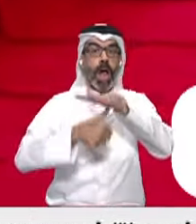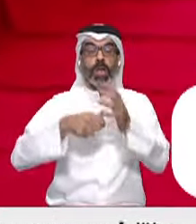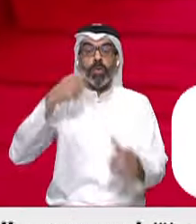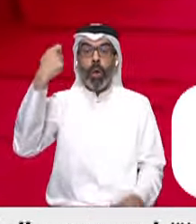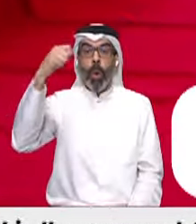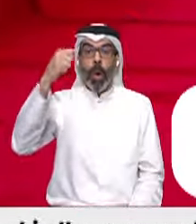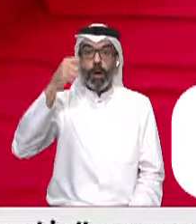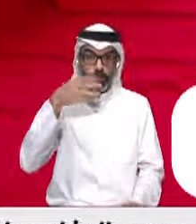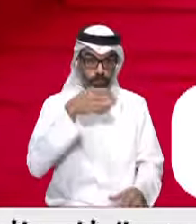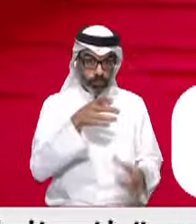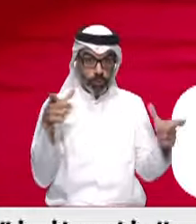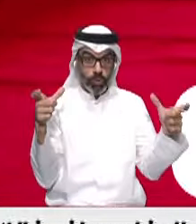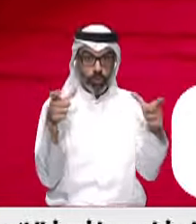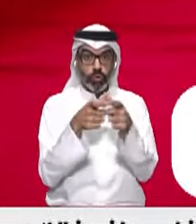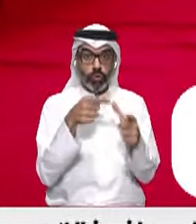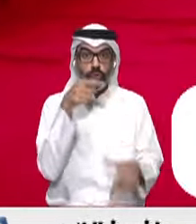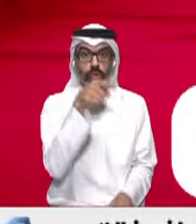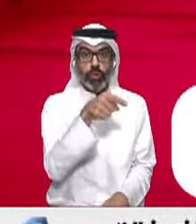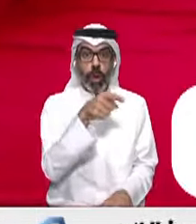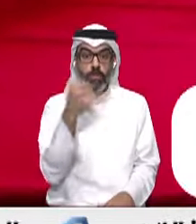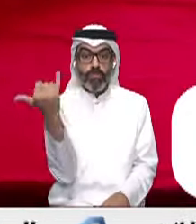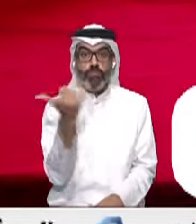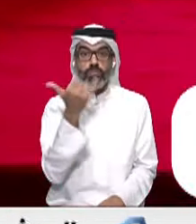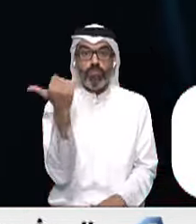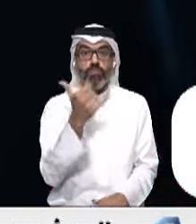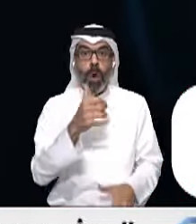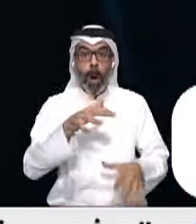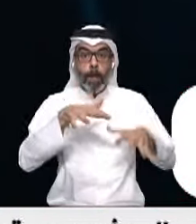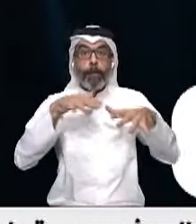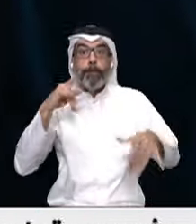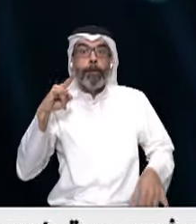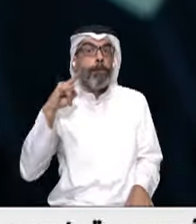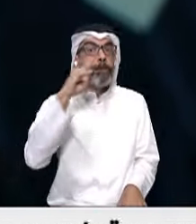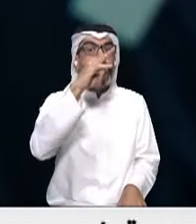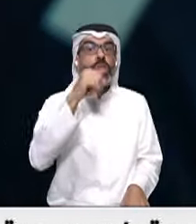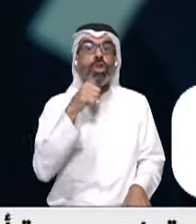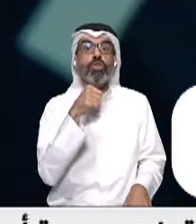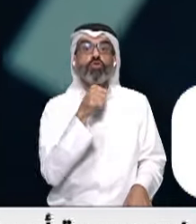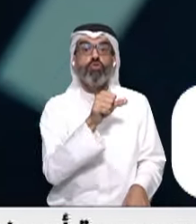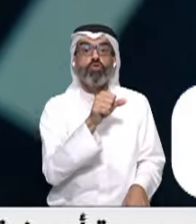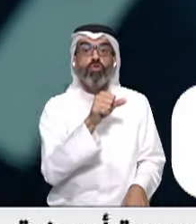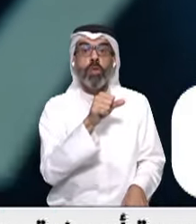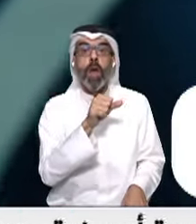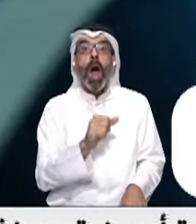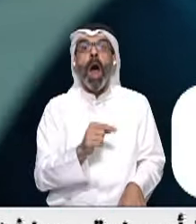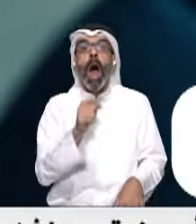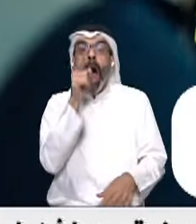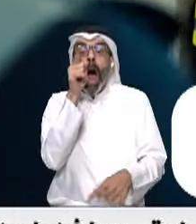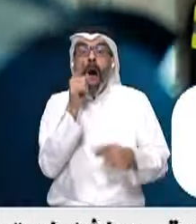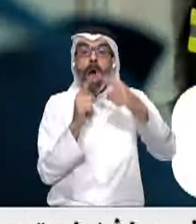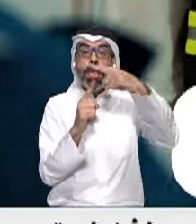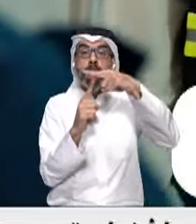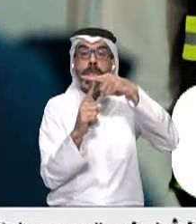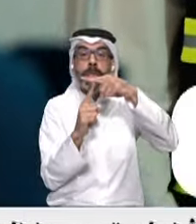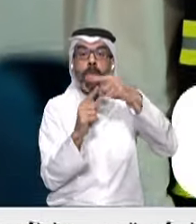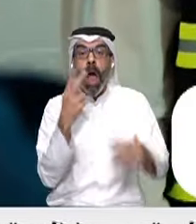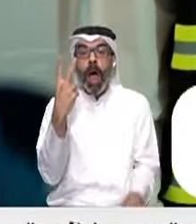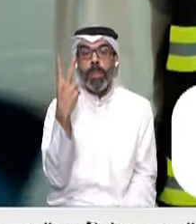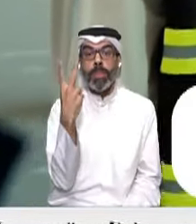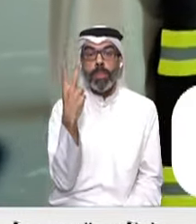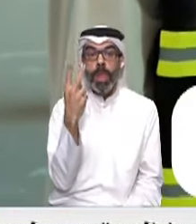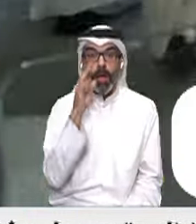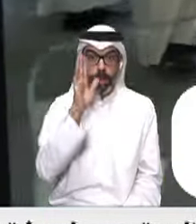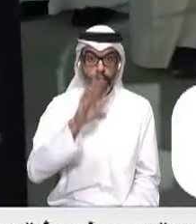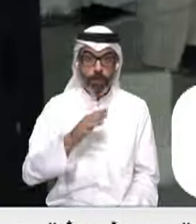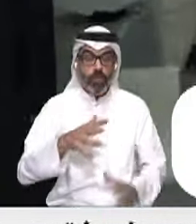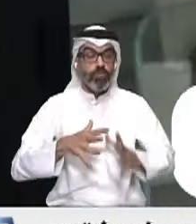مستهل الاجتماع على اهميه مشروع مطار الكويت الدولي مبنى الركاب الجديد تي اثنين باعتباره احد المشاريع التنمويه